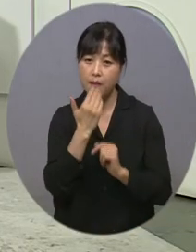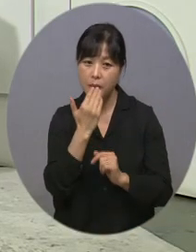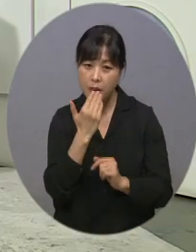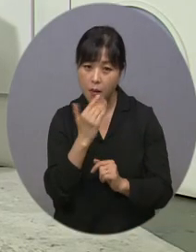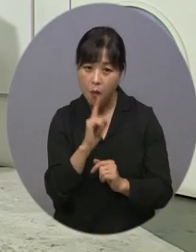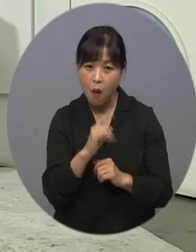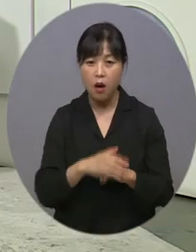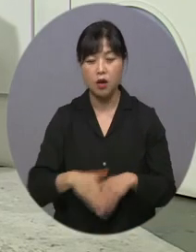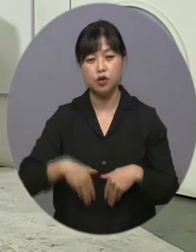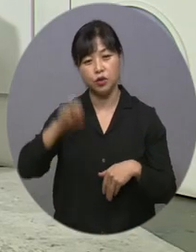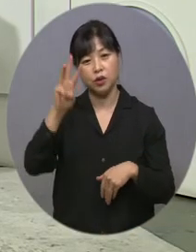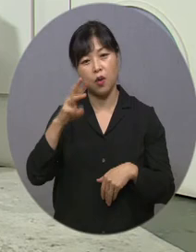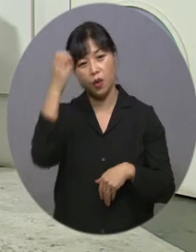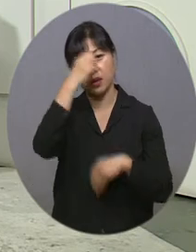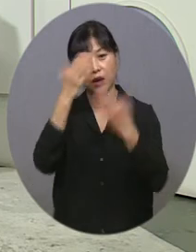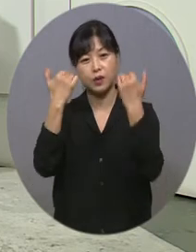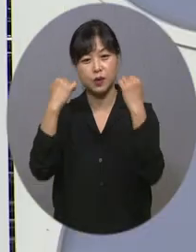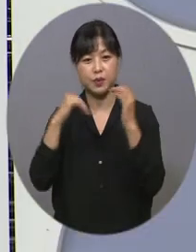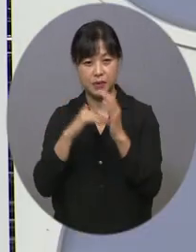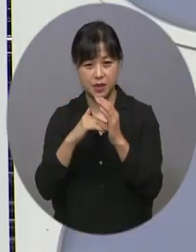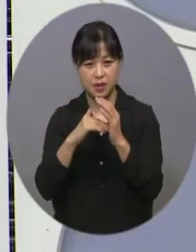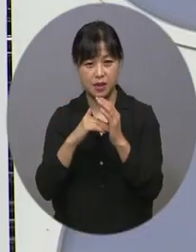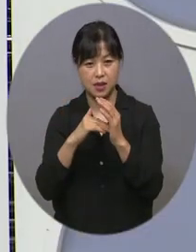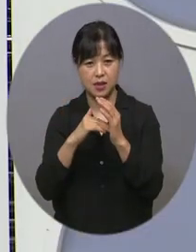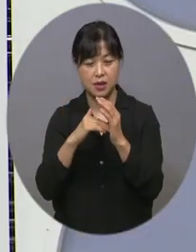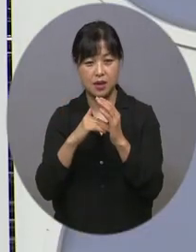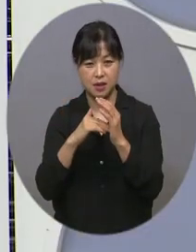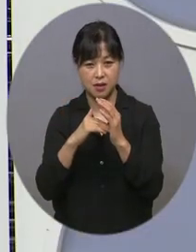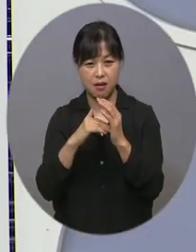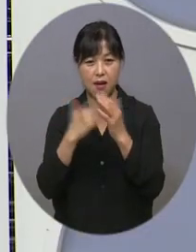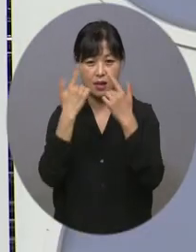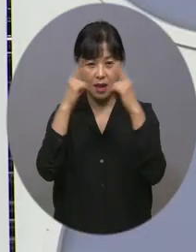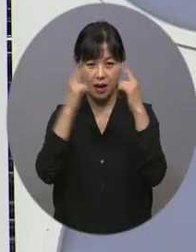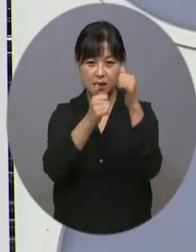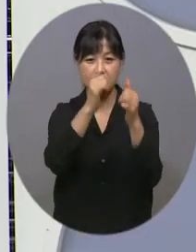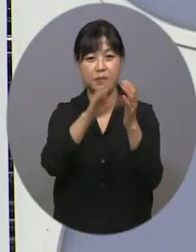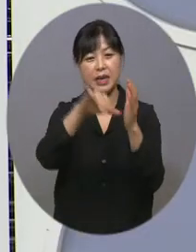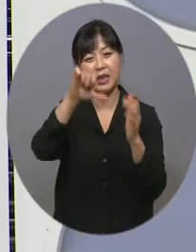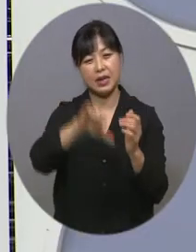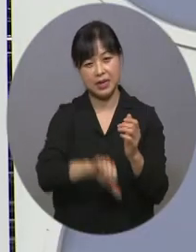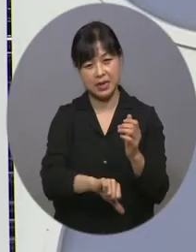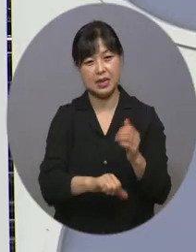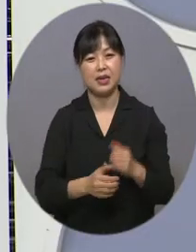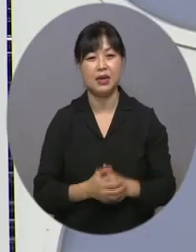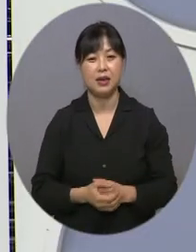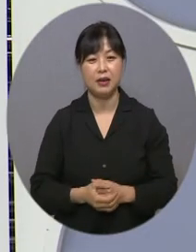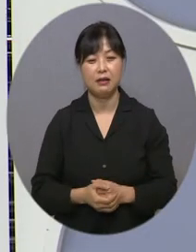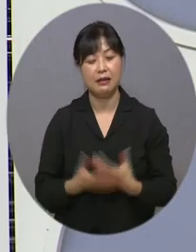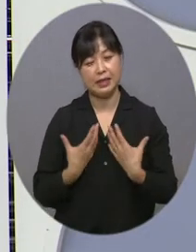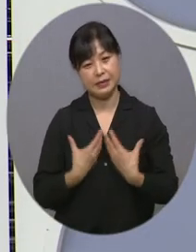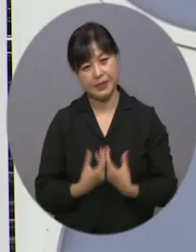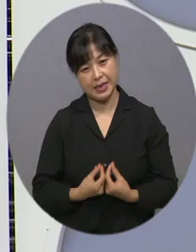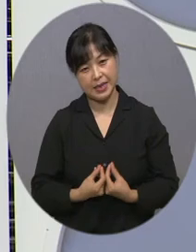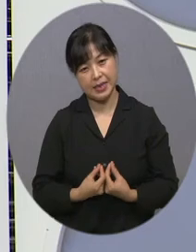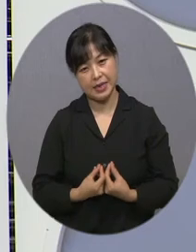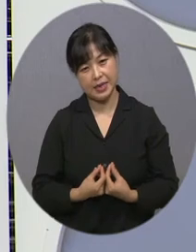고등학교 나왔는데요. 예. 고등학교 졸업하면서 대학 입시에서 이제 낙방을 했습니다. 예. 예. 낙방해서 실망을 하고 있다가